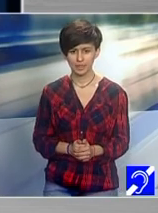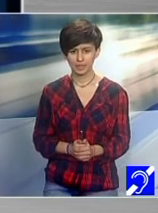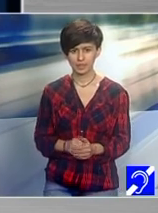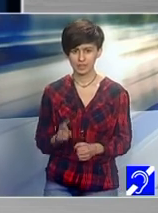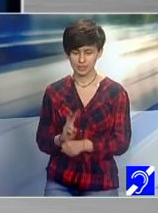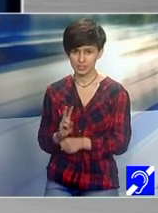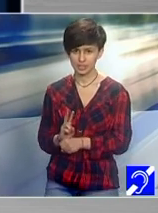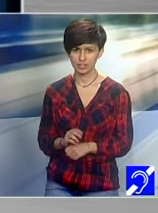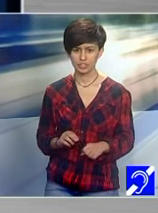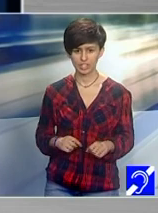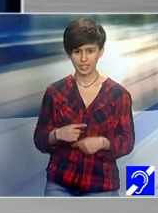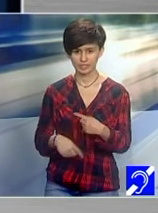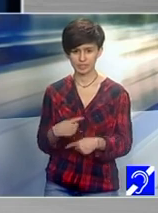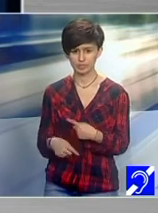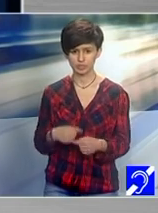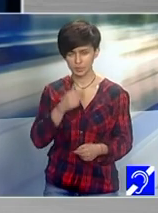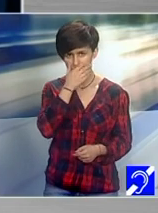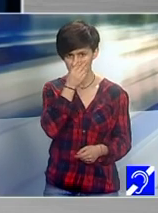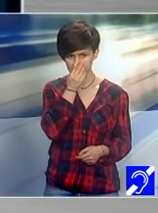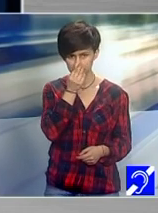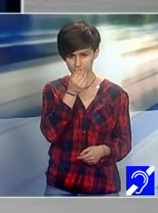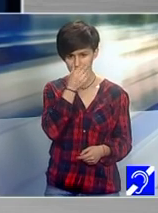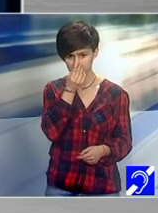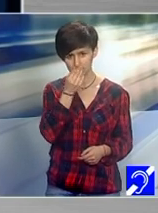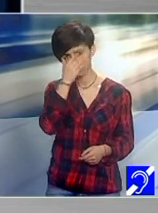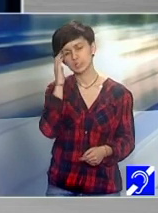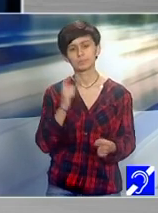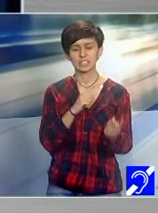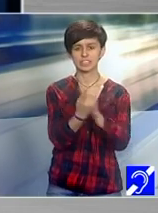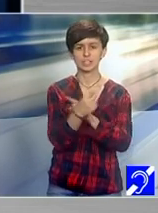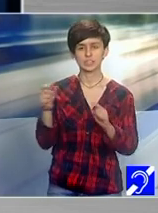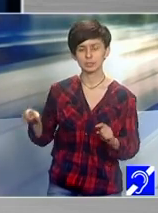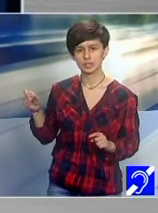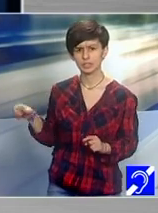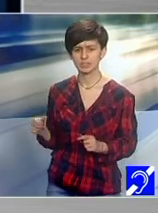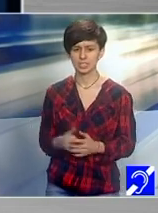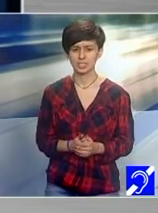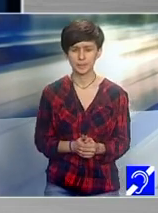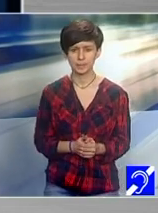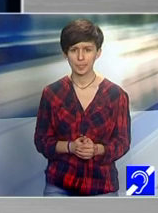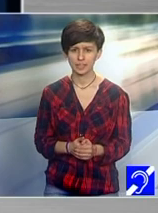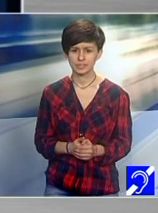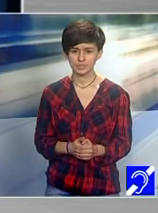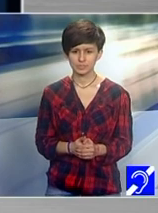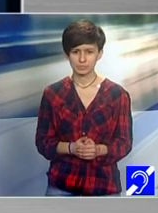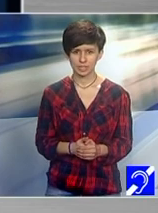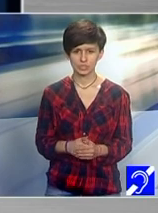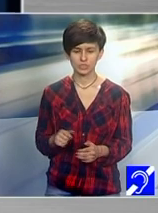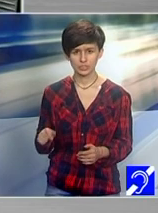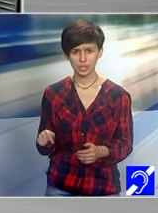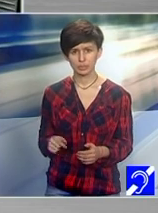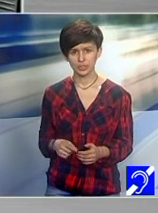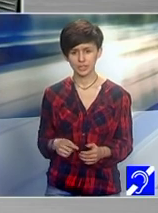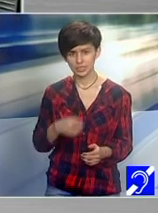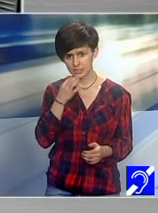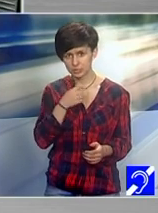stați un pic, eu trebuie să mă lămuresc, îmi trebuie 2-3 luni. O să mergem mai departe pe vechiul contract, pentru că n-ai cu cine. De aia, de fapt, ni s-a reproșat de ce nu cerem demisia